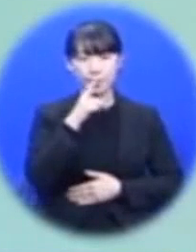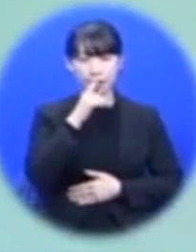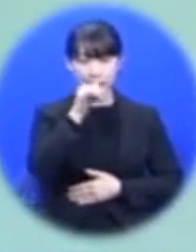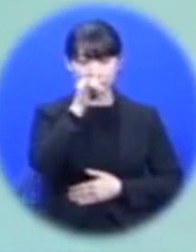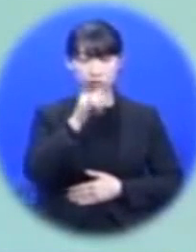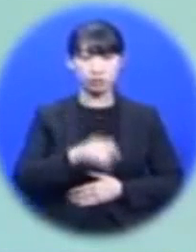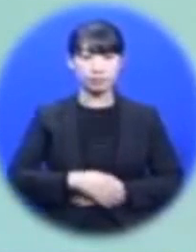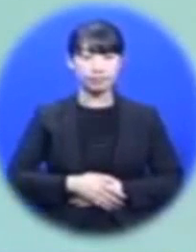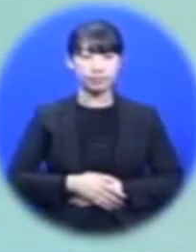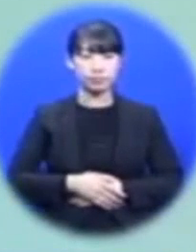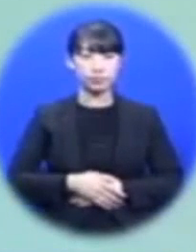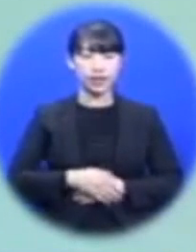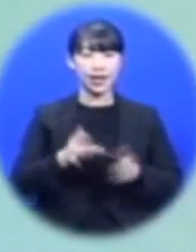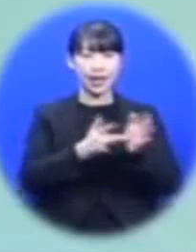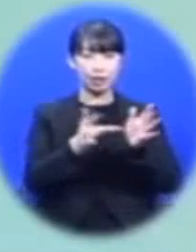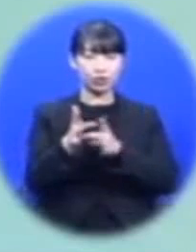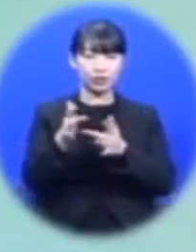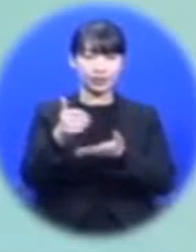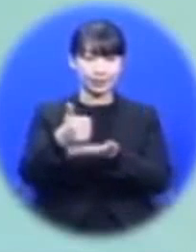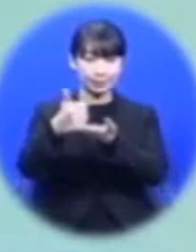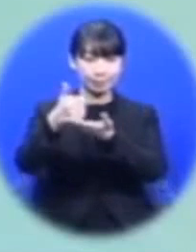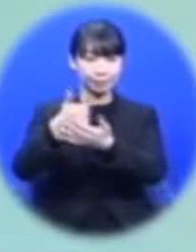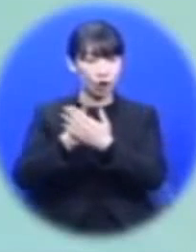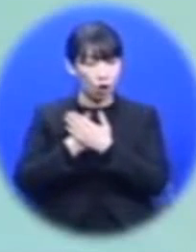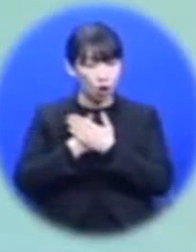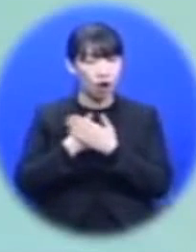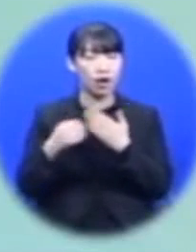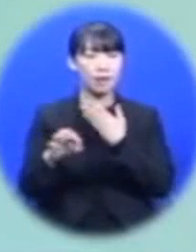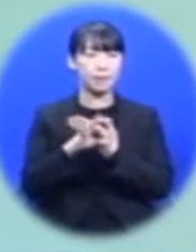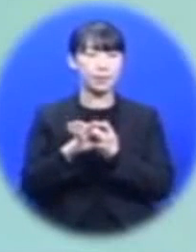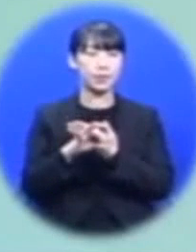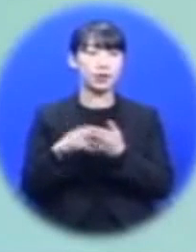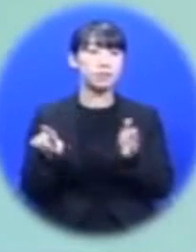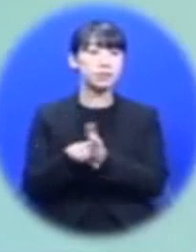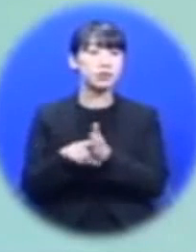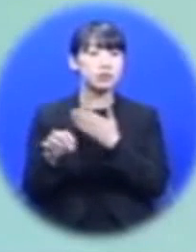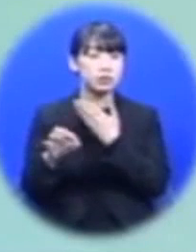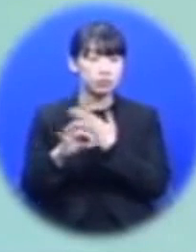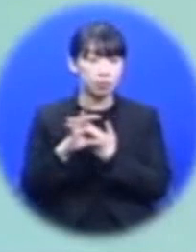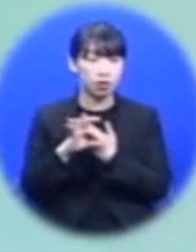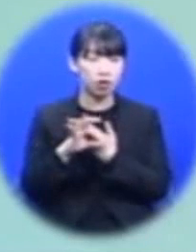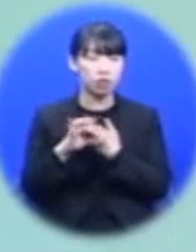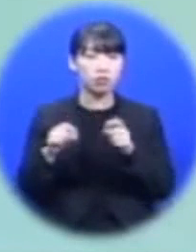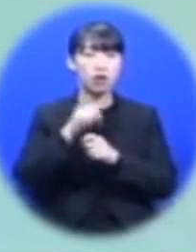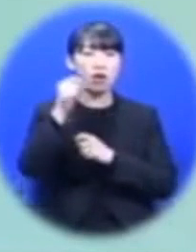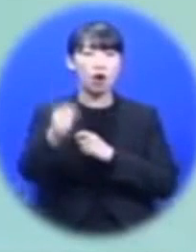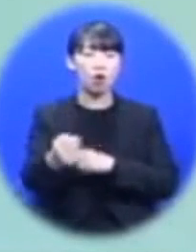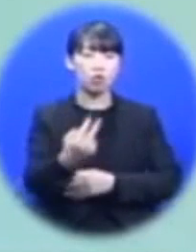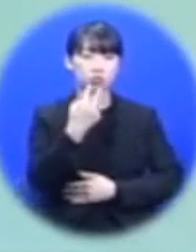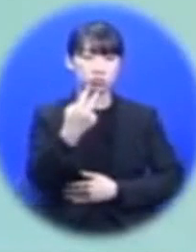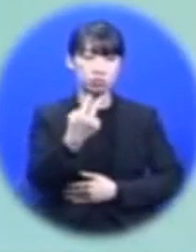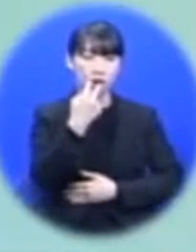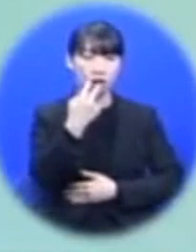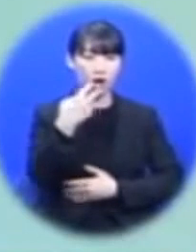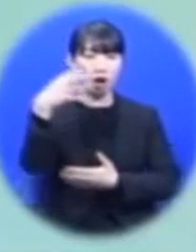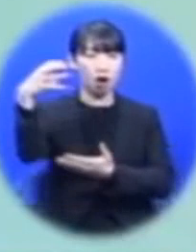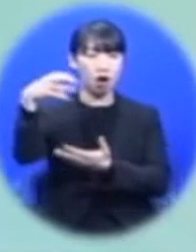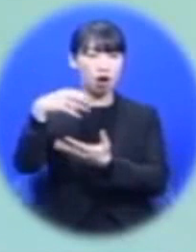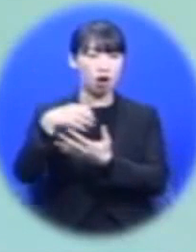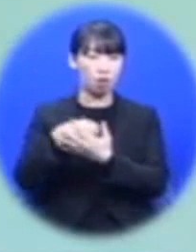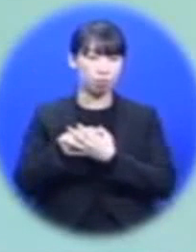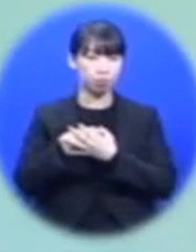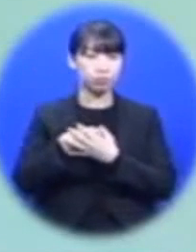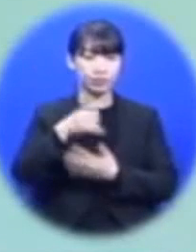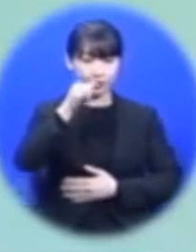우리가 예수님을 영접하면 예수님을 믿는 거지요 그러면 영한 생명이 우 속에